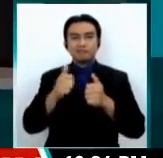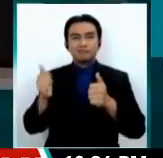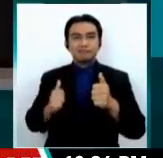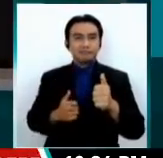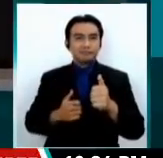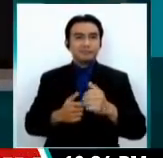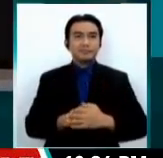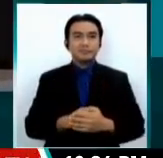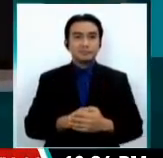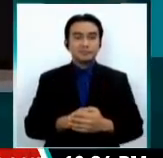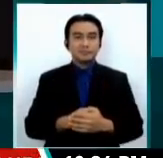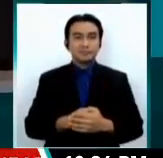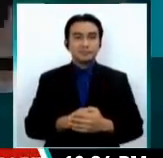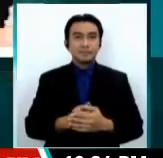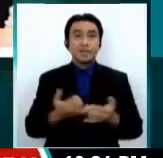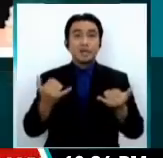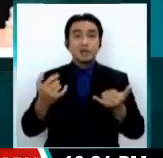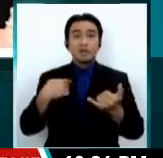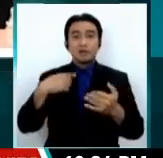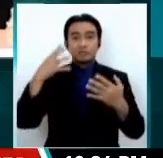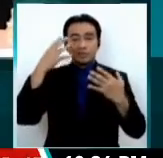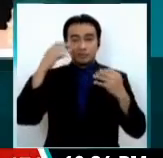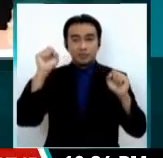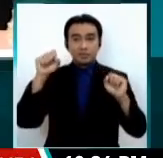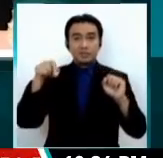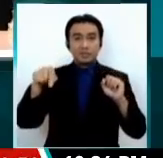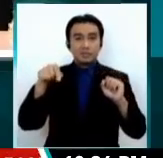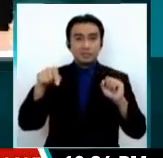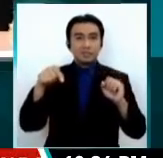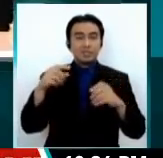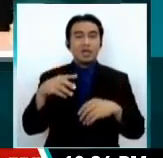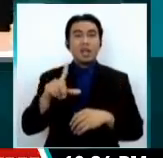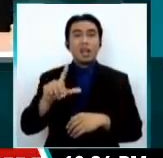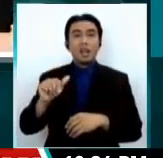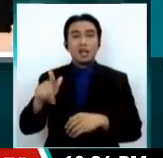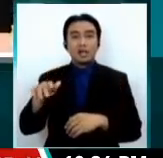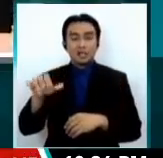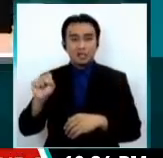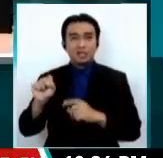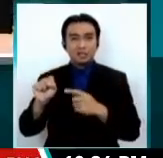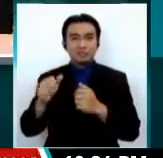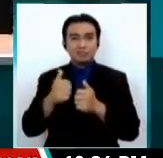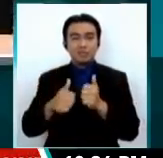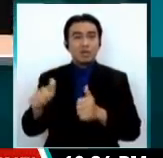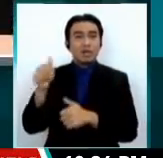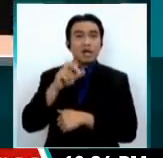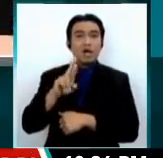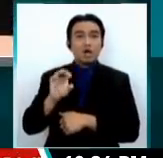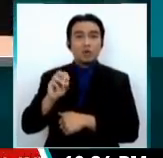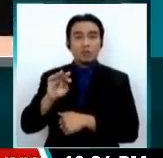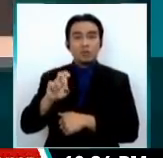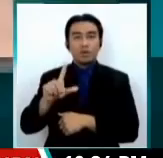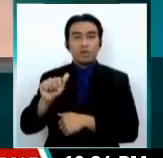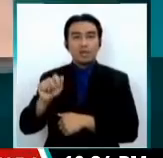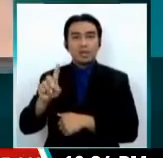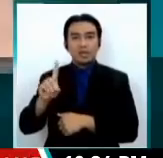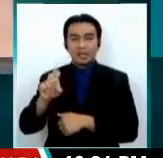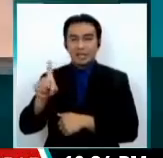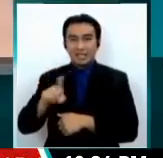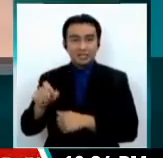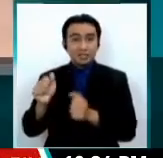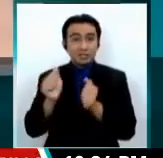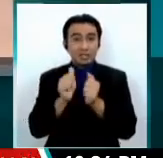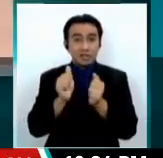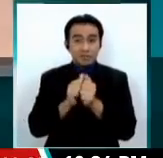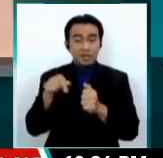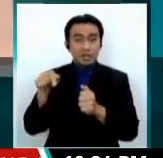Sara sa presidente ng Lakas na si House Majority Leader Martin Romualdez, kasama rin sa oath-taking ang chairman ng Lakas-CMD